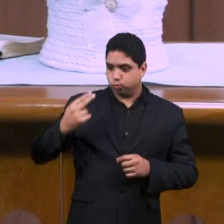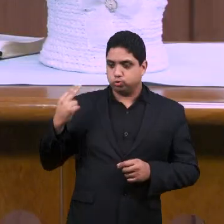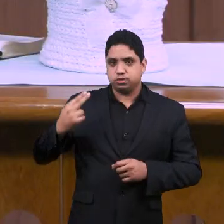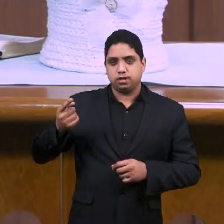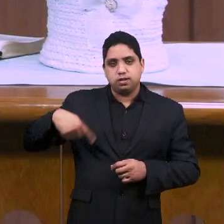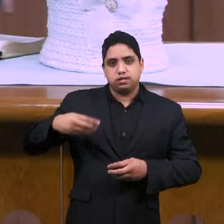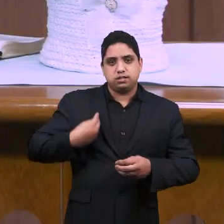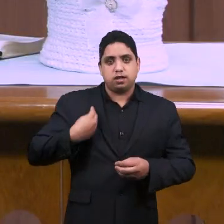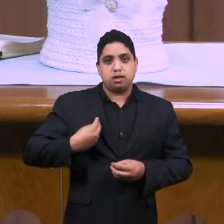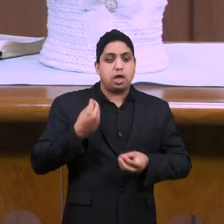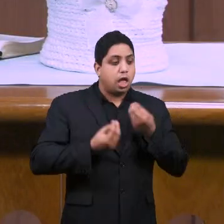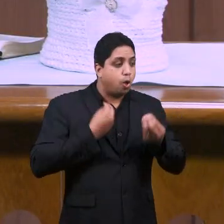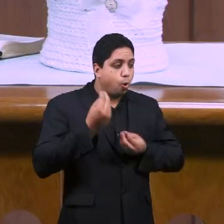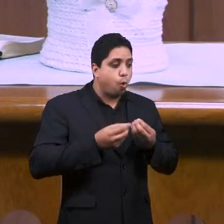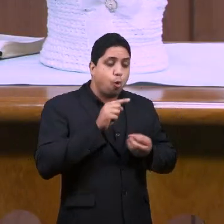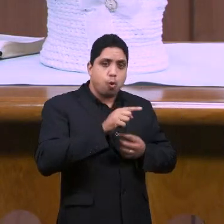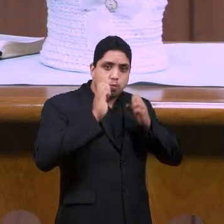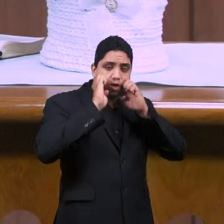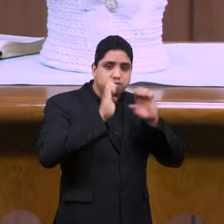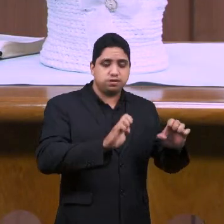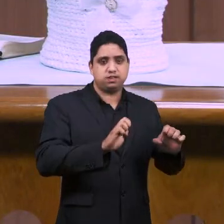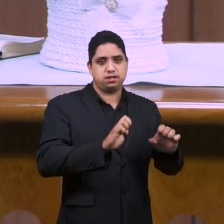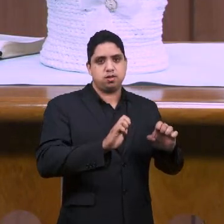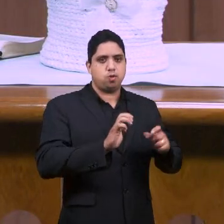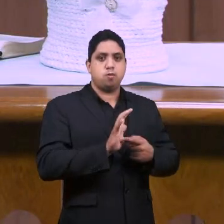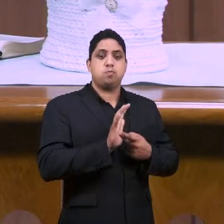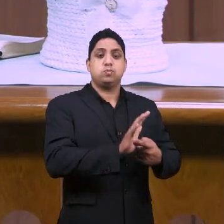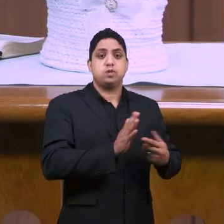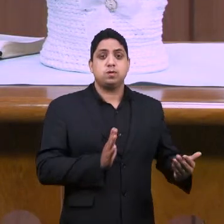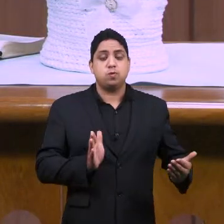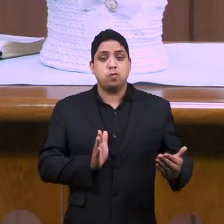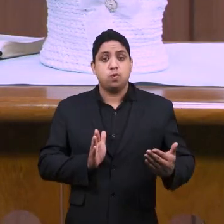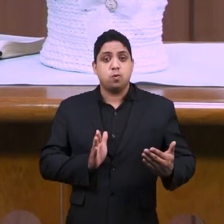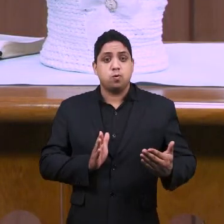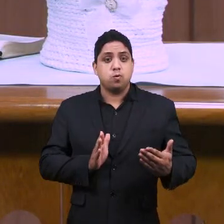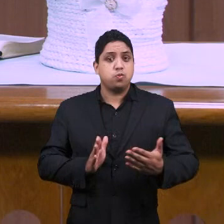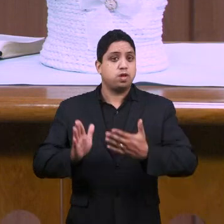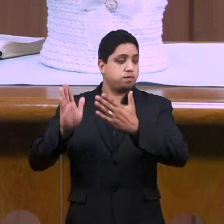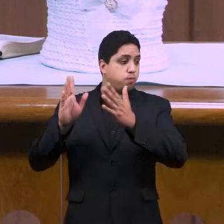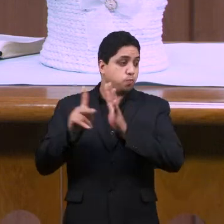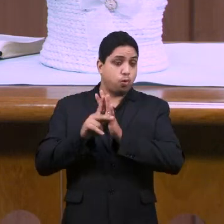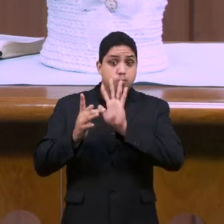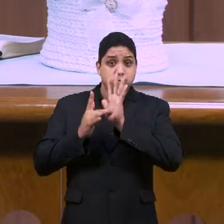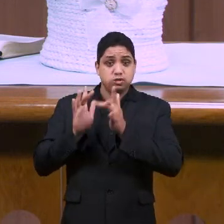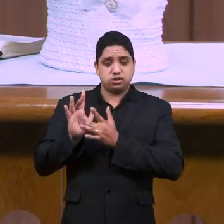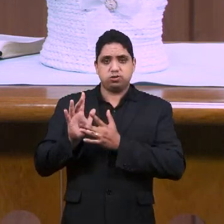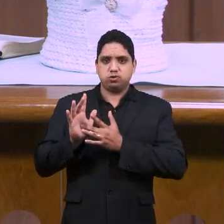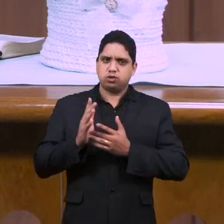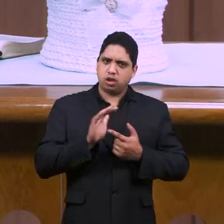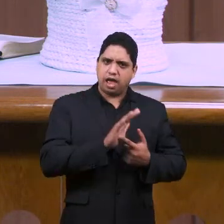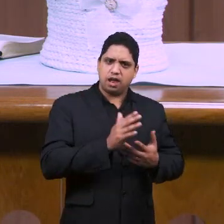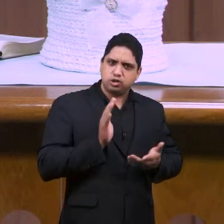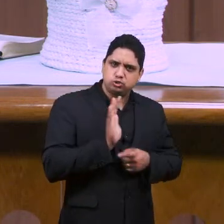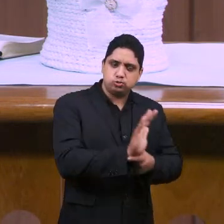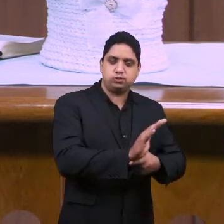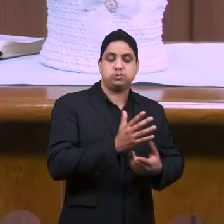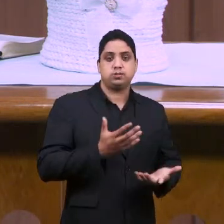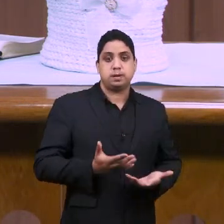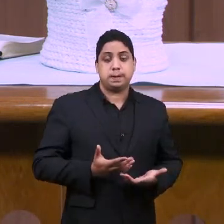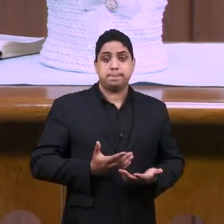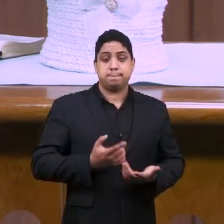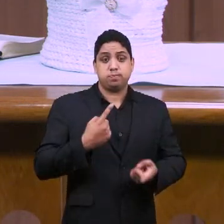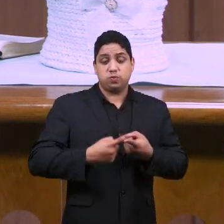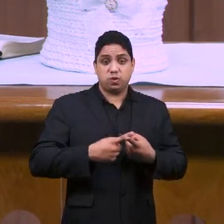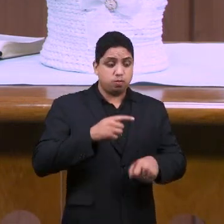et montrer comment serait la manière d'entrer, comment était le peuple, montrer en ce moment la situation que le monde